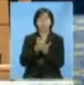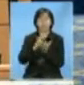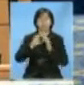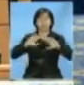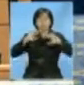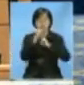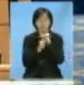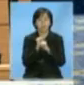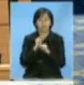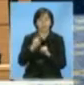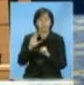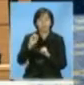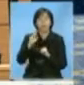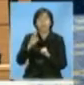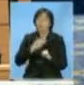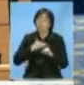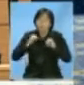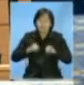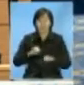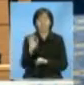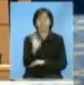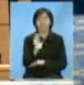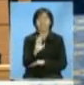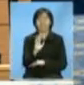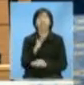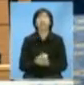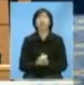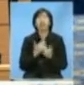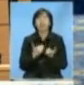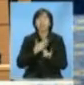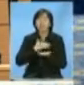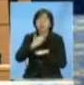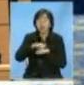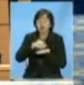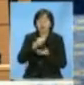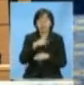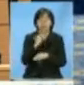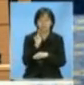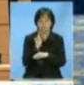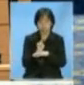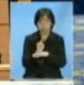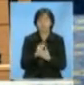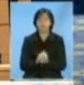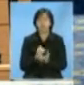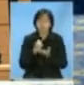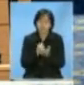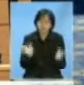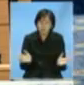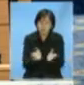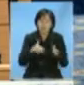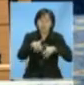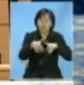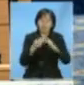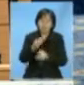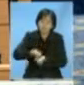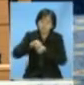ำปี2557ได้เลยวันนี้ต้องเรียนบอกกับท่านประธานว่าช่วยพี่น้องช